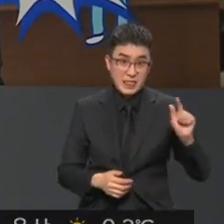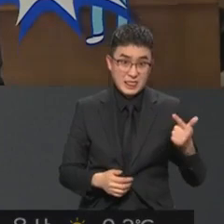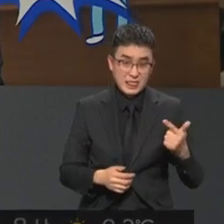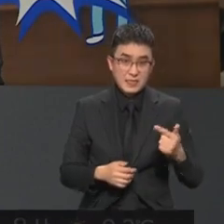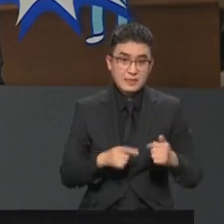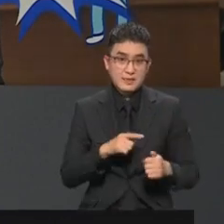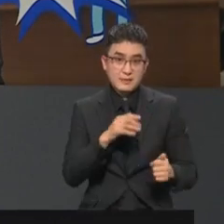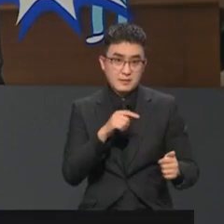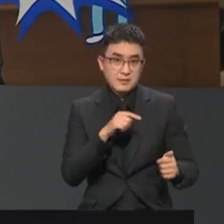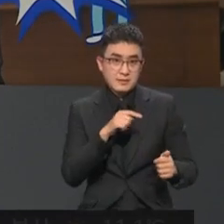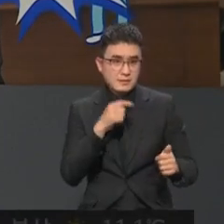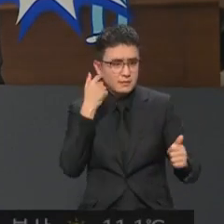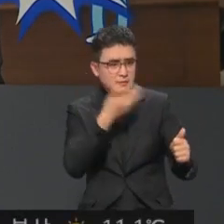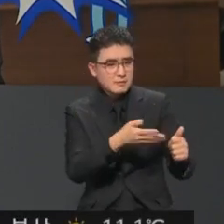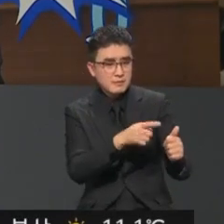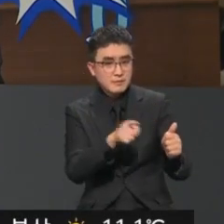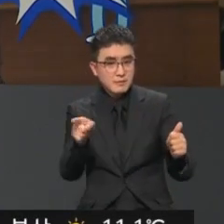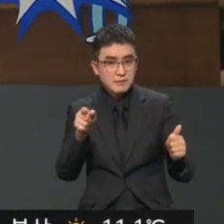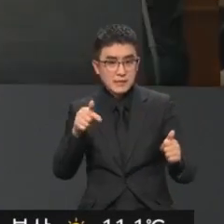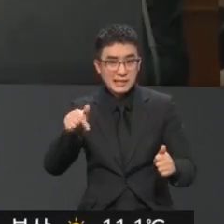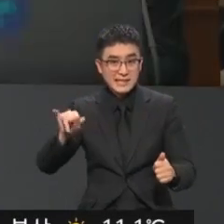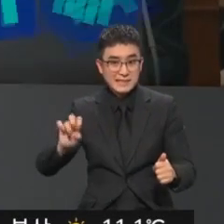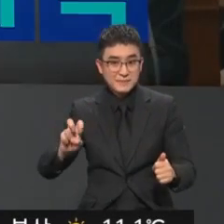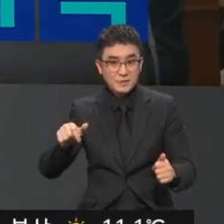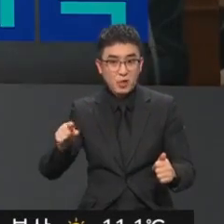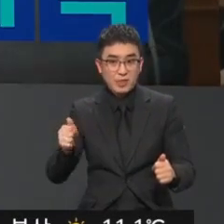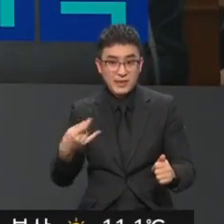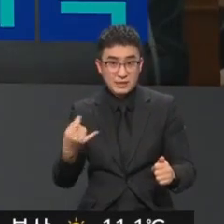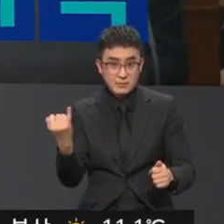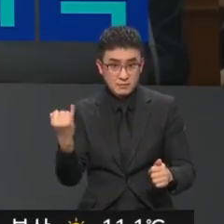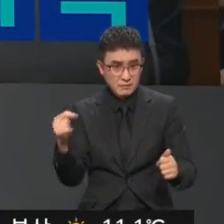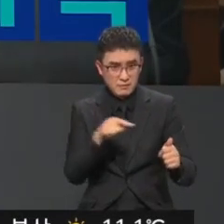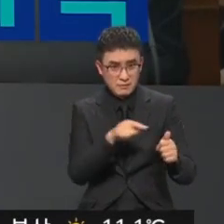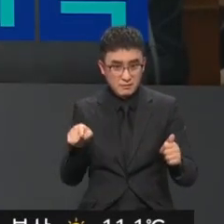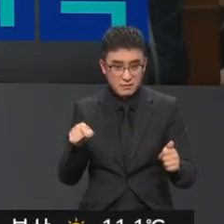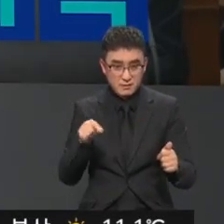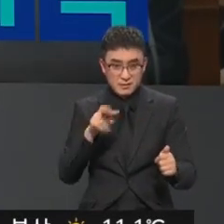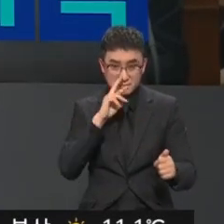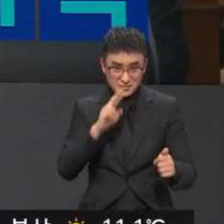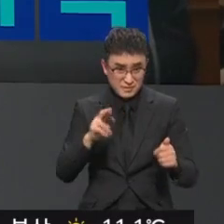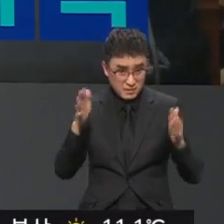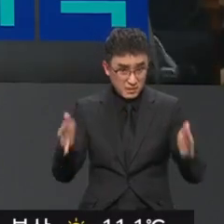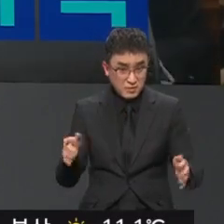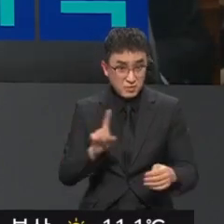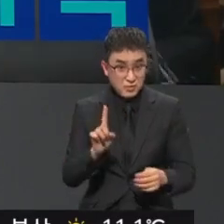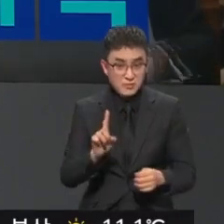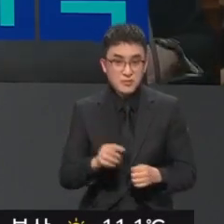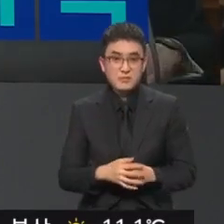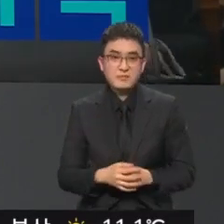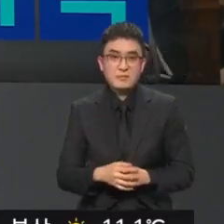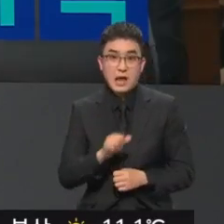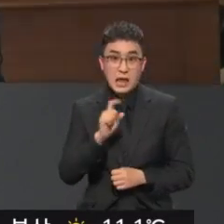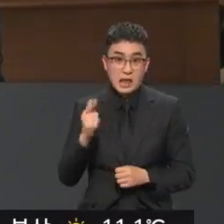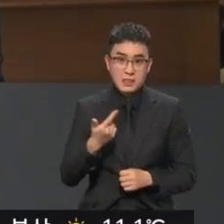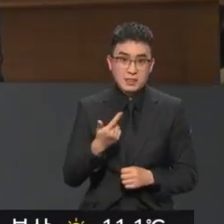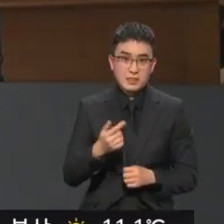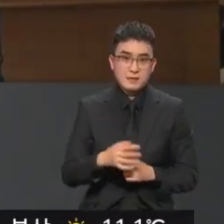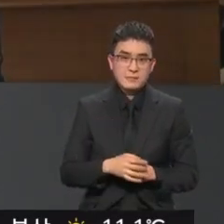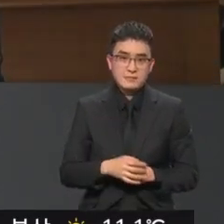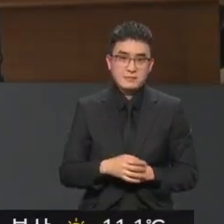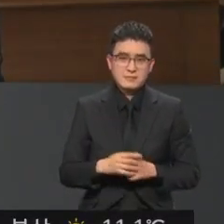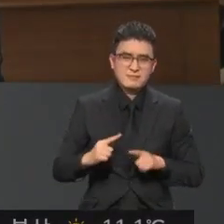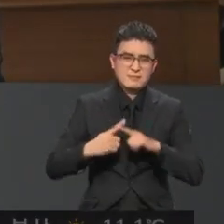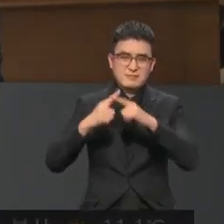여사와의 친분부터 따져 물으면서 대선 당시 김건희 녹취록을 근거로 들었습니다. 한 장관 역시 한마디도 지지